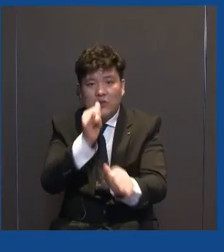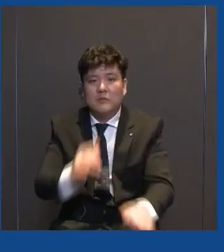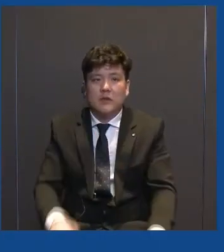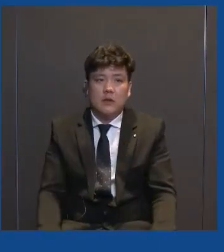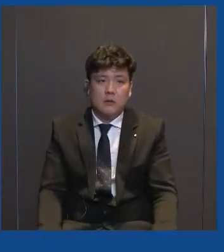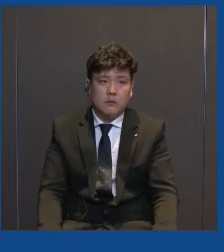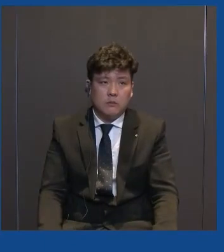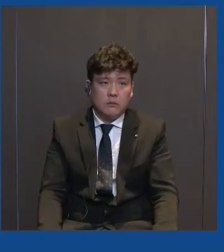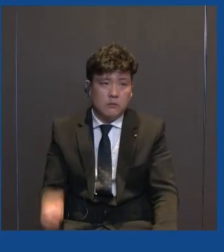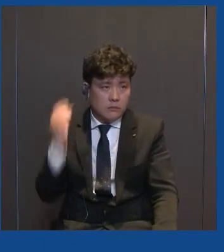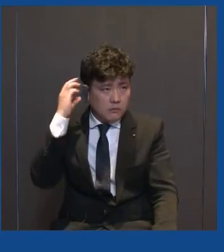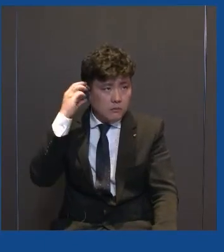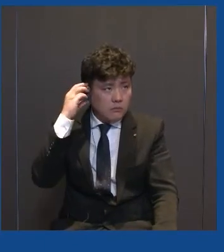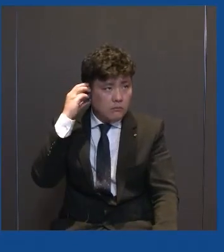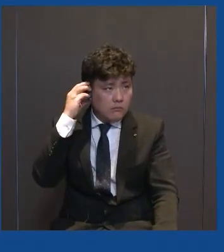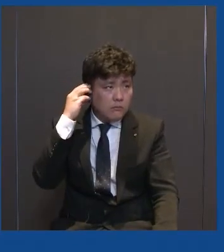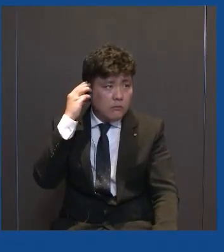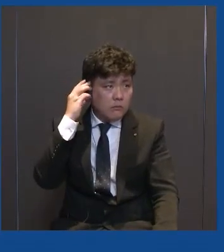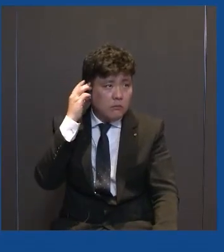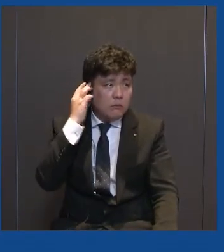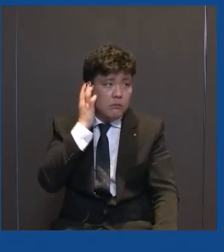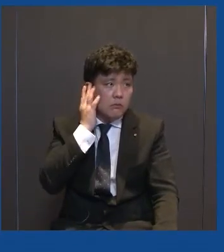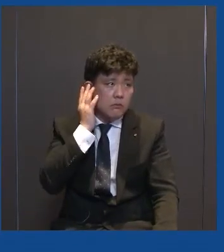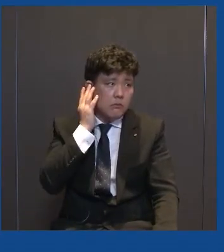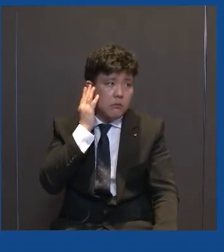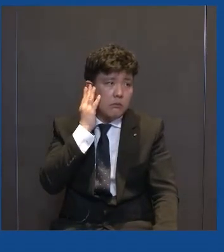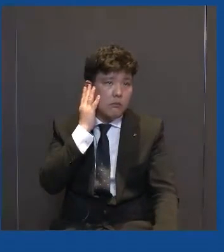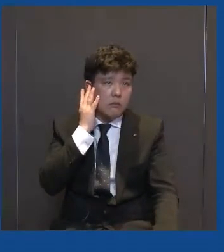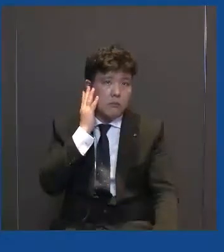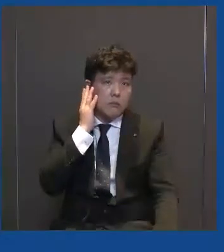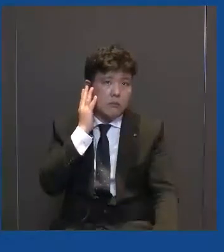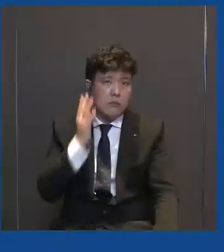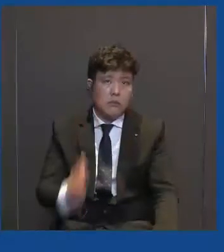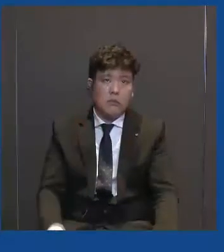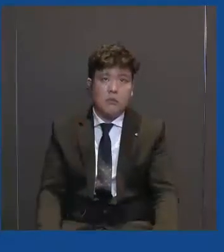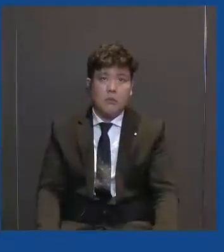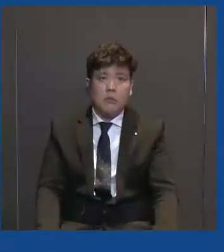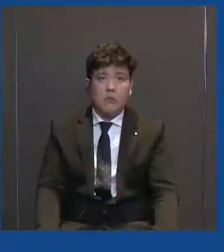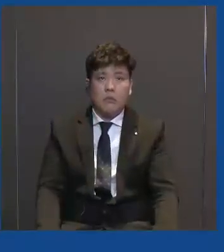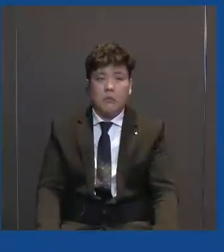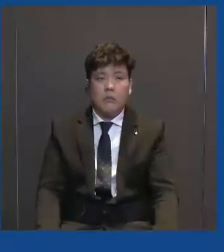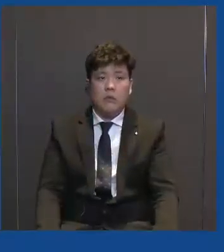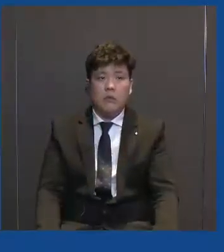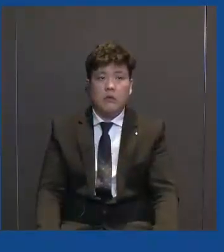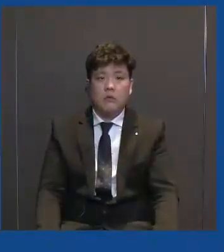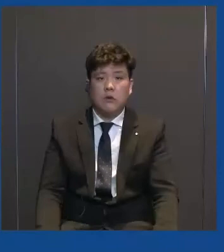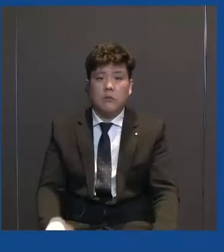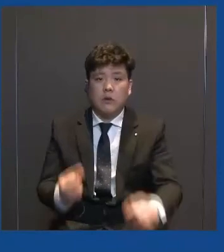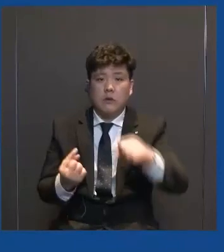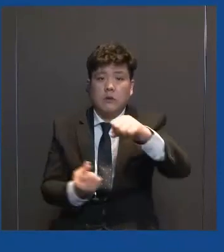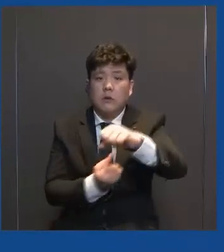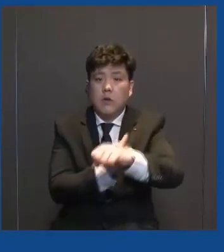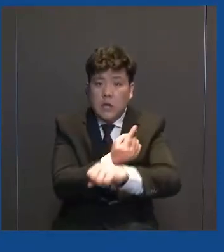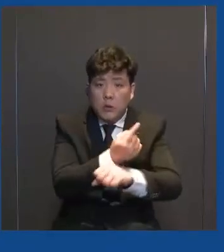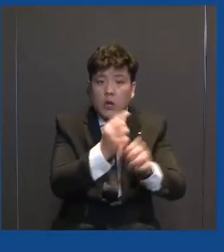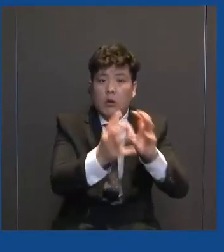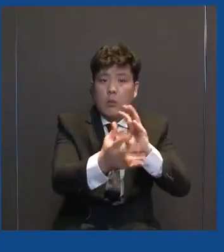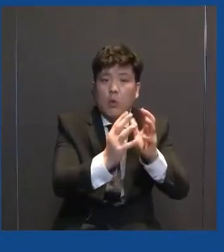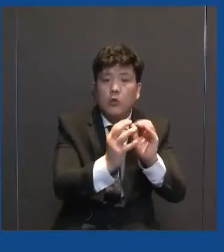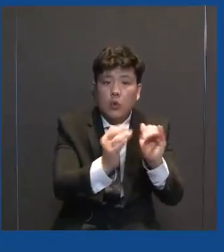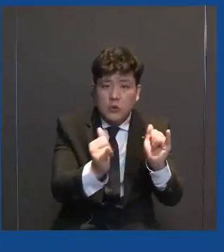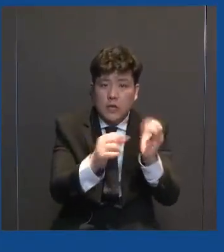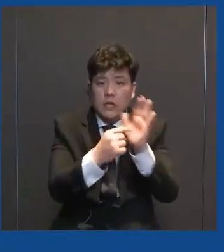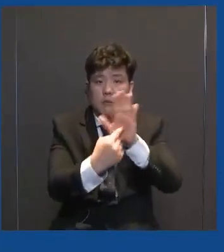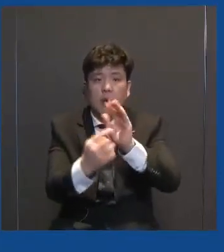지금 조은호 참여하고. All right, thank you. Now also Dr. NAMKUNG, who's with us online, and also to the